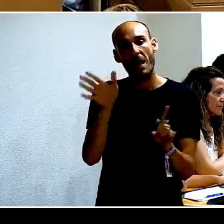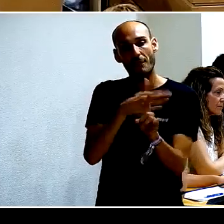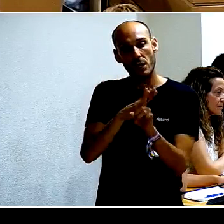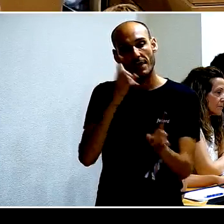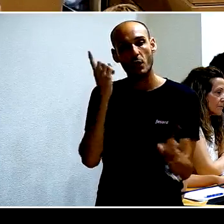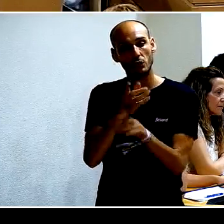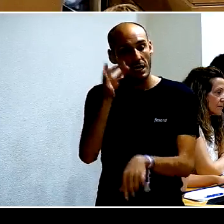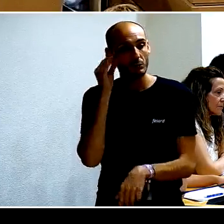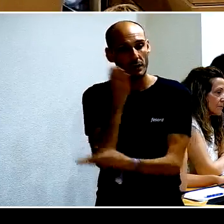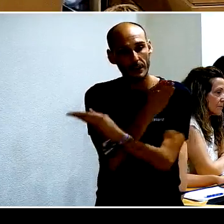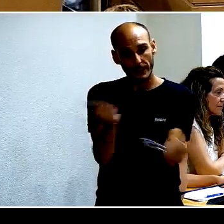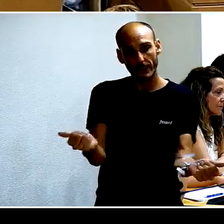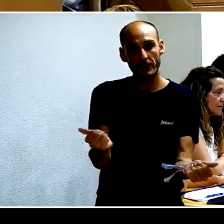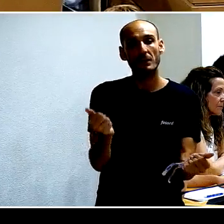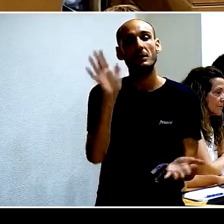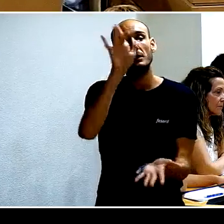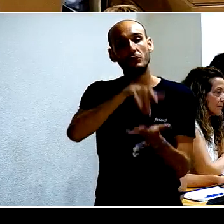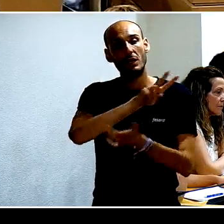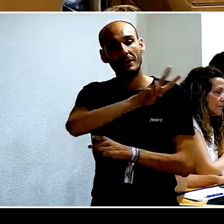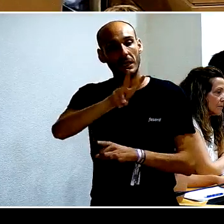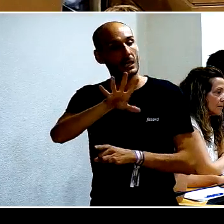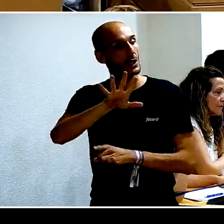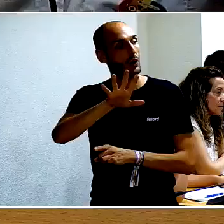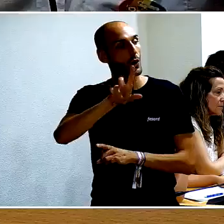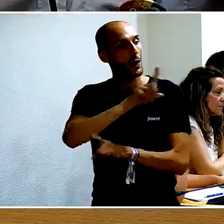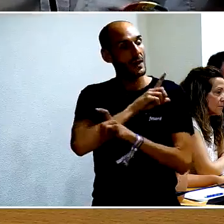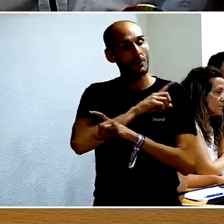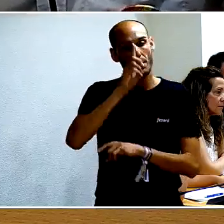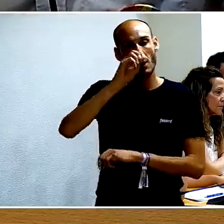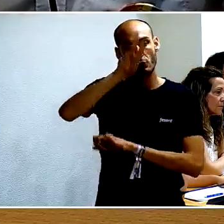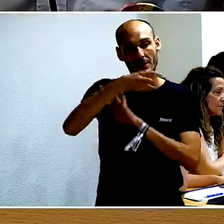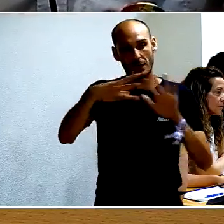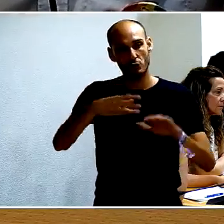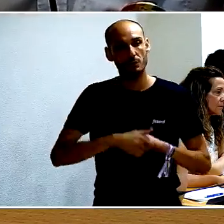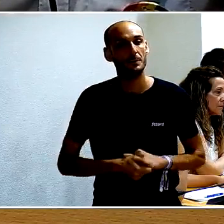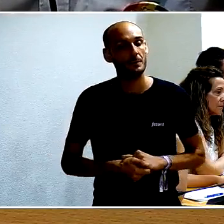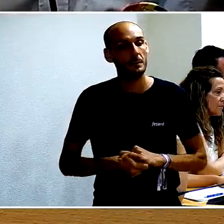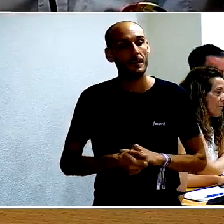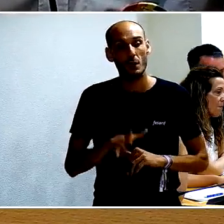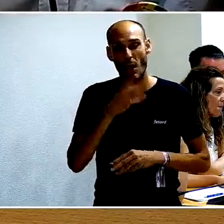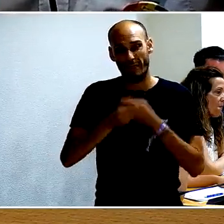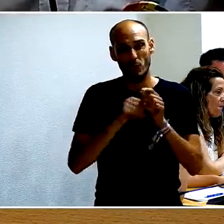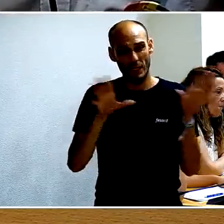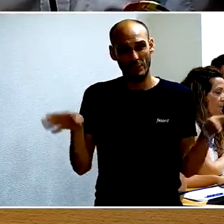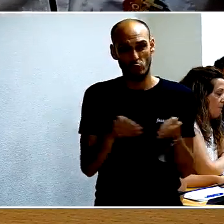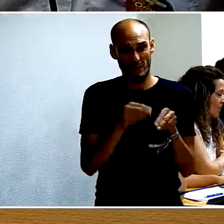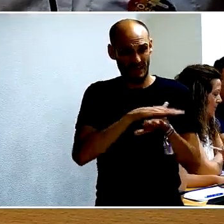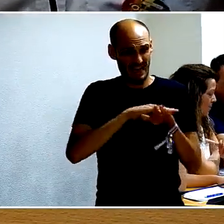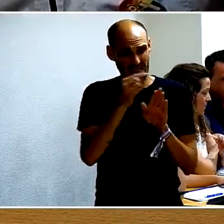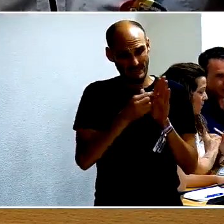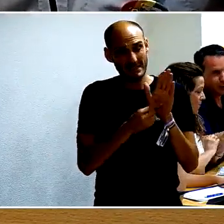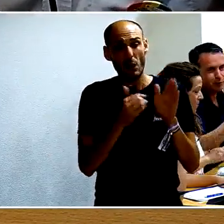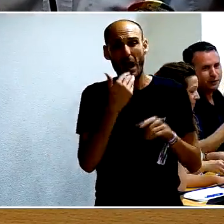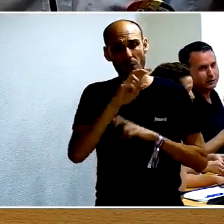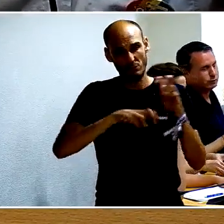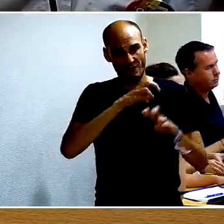el 25 de novembre, que celebrarà el 25 de novembre de 2018. Vaig a fer un xicotet resum de les bases, perquè n'hi ha algunes